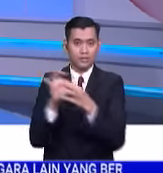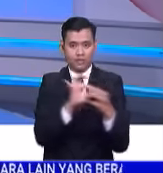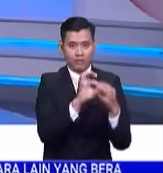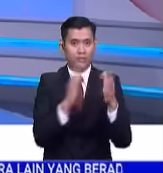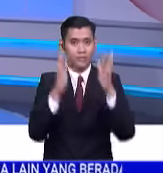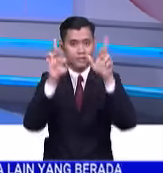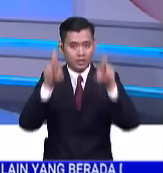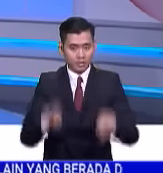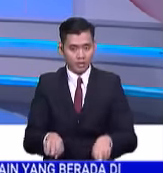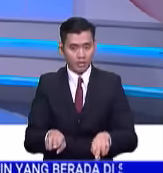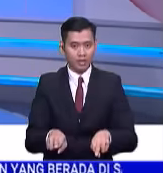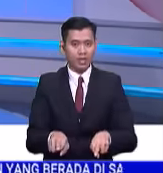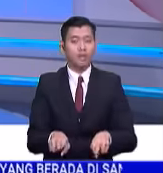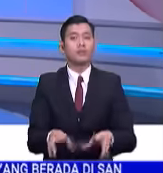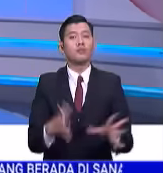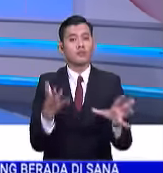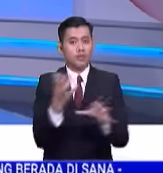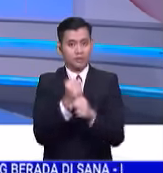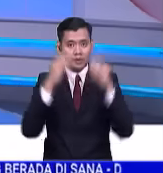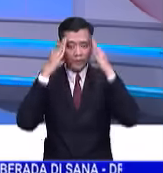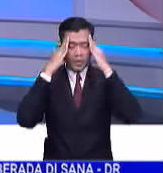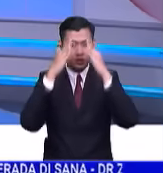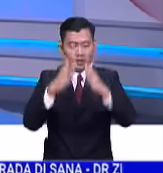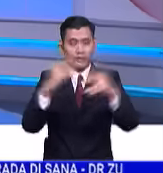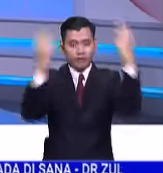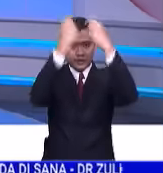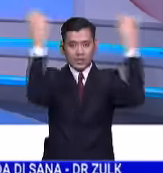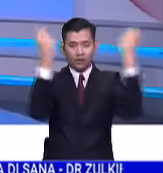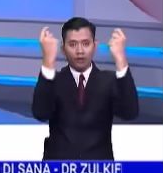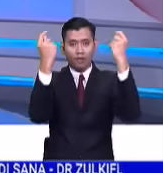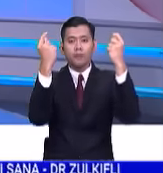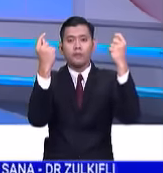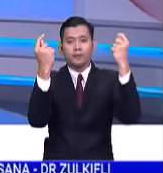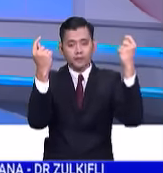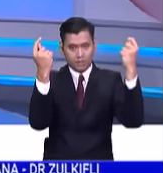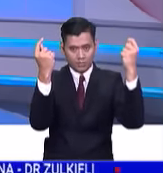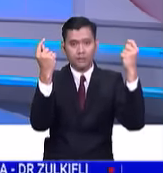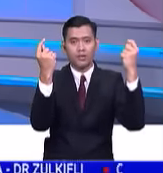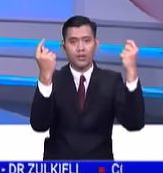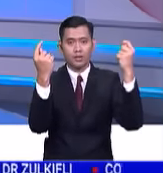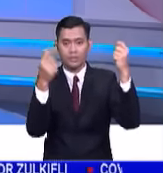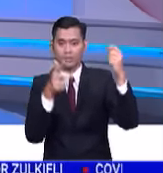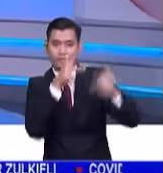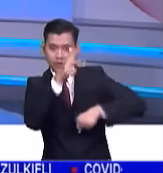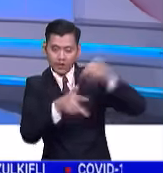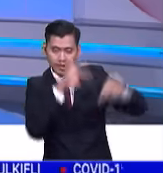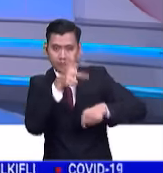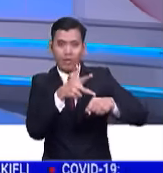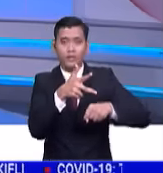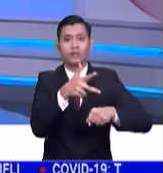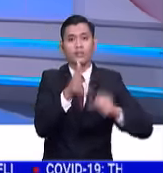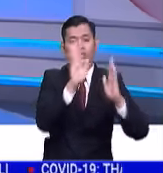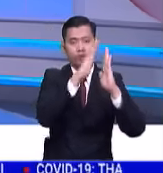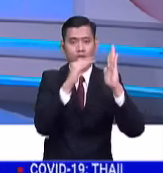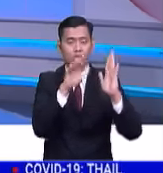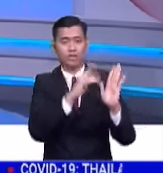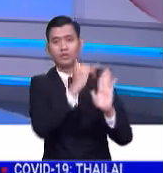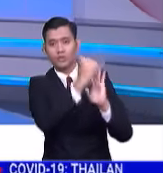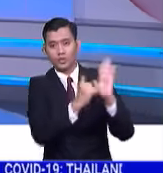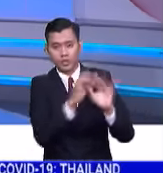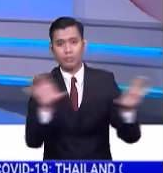perhatian selepas penyertaan filem berkenaan pada Festival Filem Asia New York ke-19 tahun lalu yang dianjurkan dalam